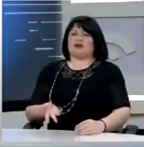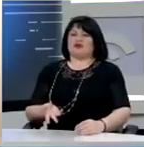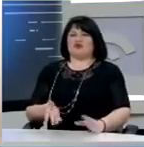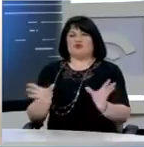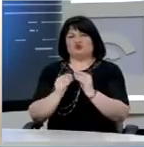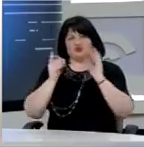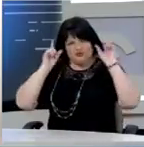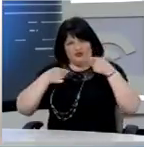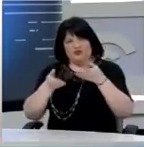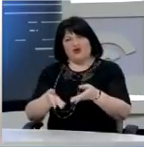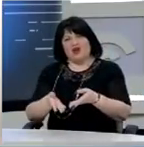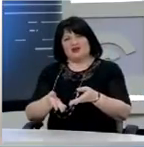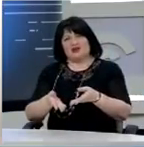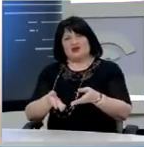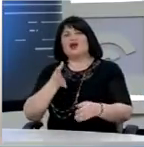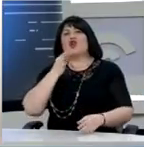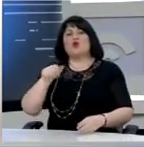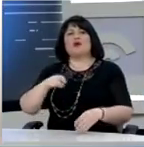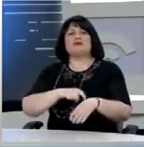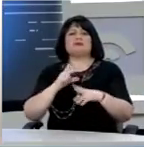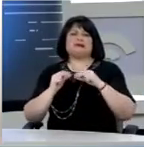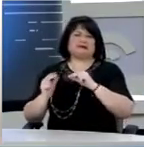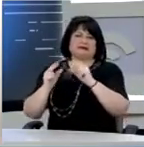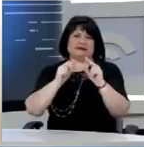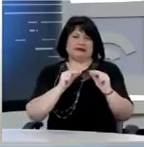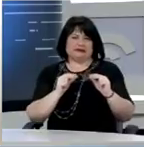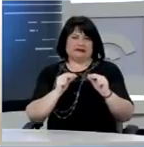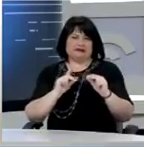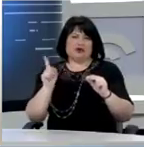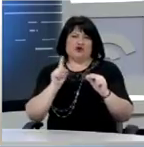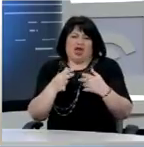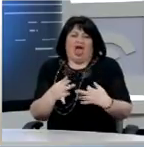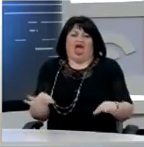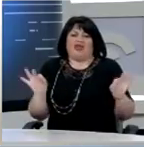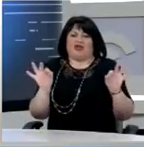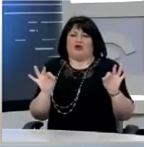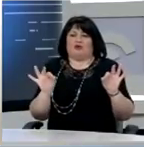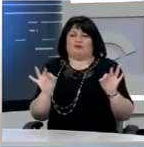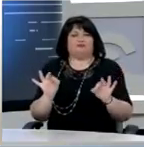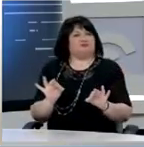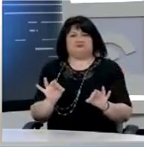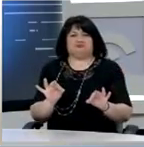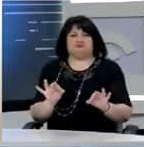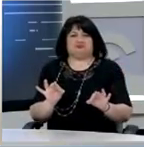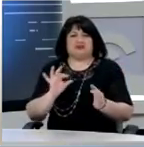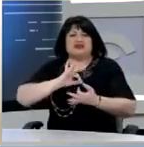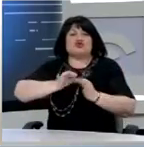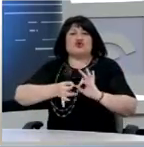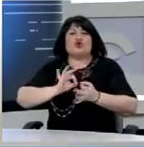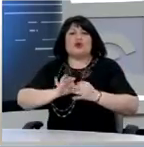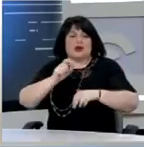δημοκρατία? Διότι η συζήτησή μας δεν γίνεται σε κάποιο κενό. Ζούμε σε μια ιστορική